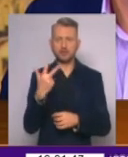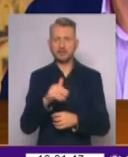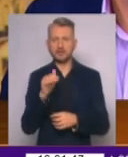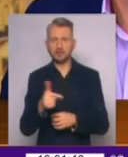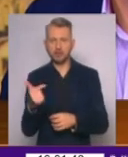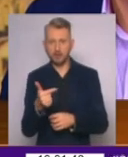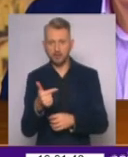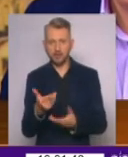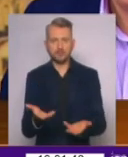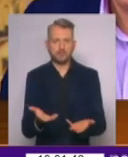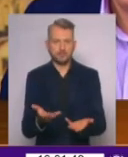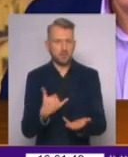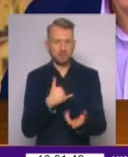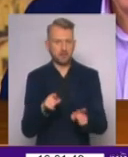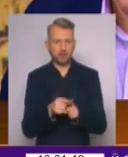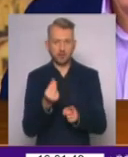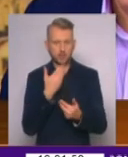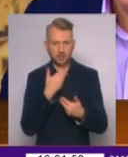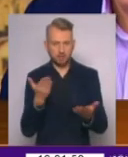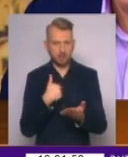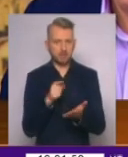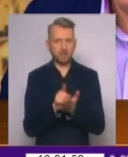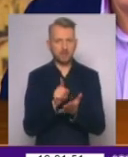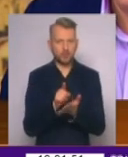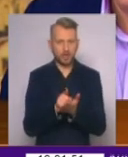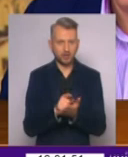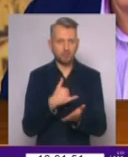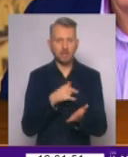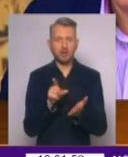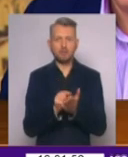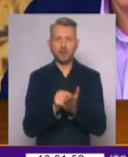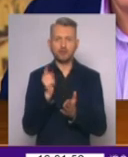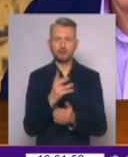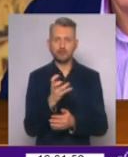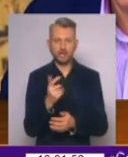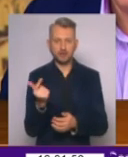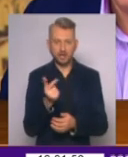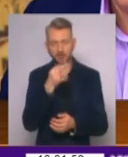Ну, звісно, зараз таких грошей немає, я пенсіонерка, у мене пенсія 1400 гривень.